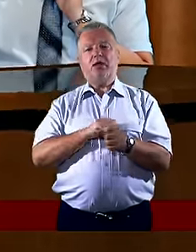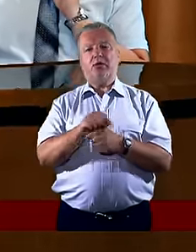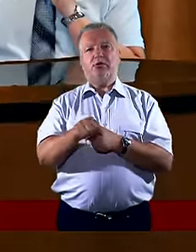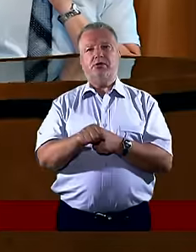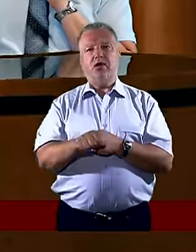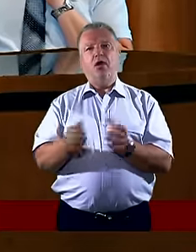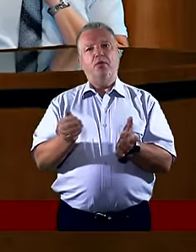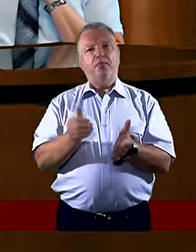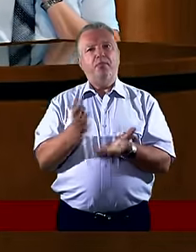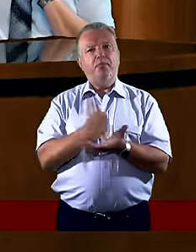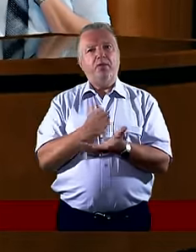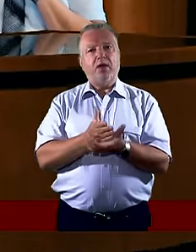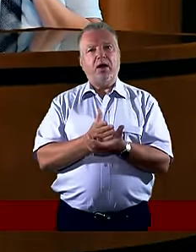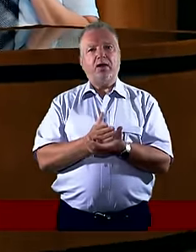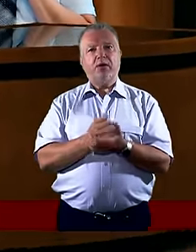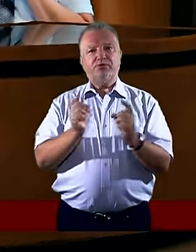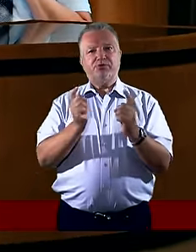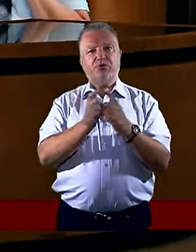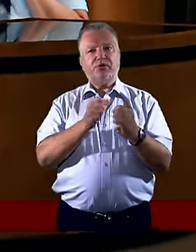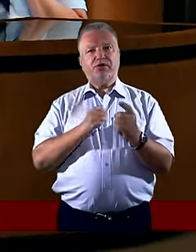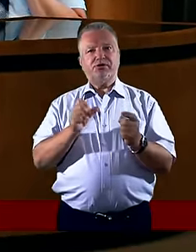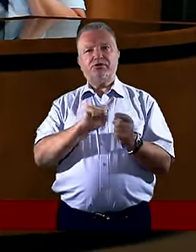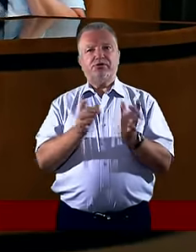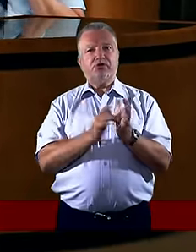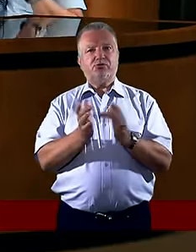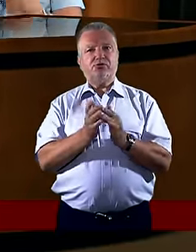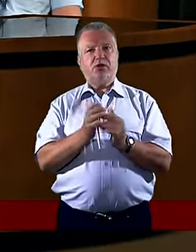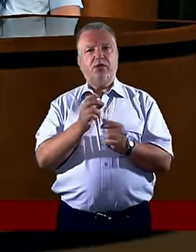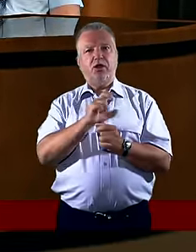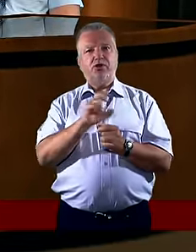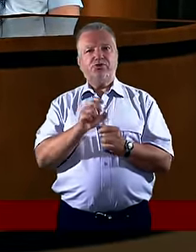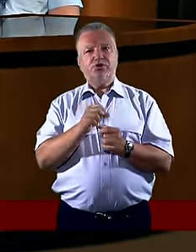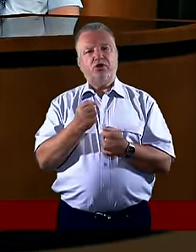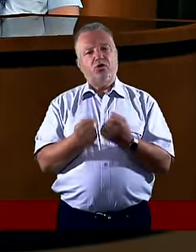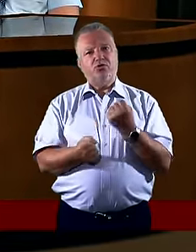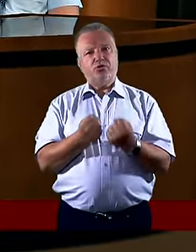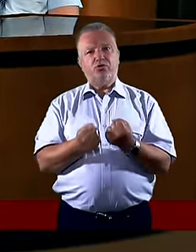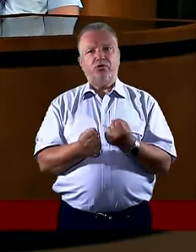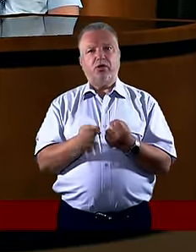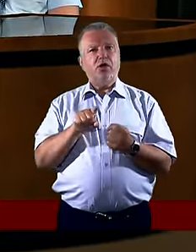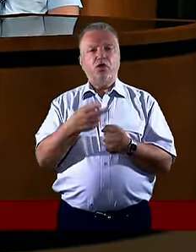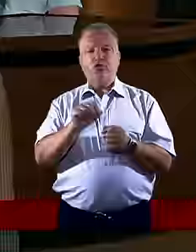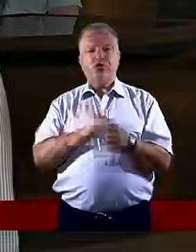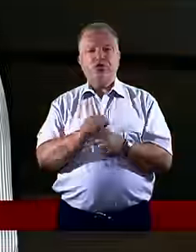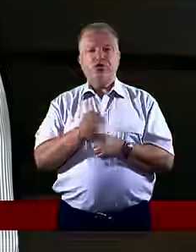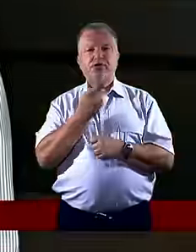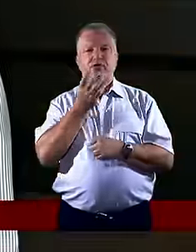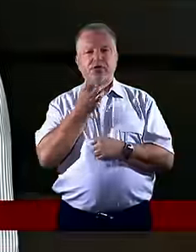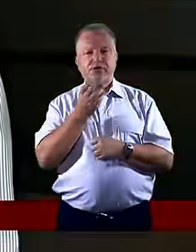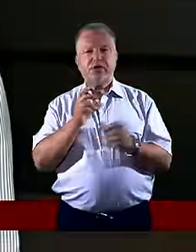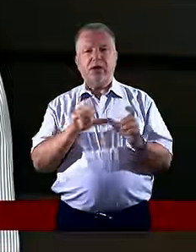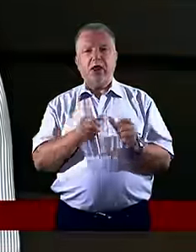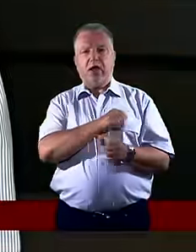jakim jest? Pomagam czy utrudniam spotkać się ludziom z Panem Jezusem? Pytanie bardzo osobiste. To nie jest